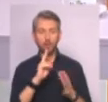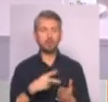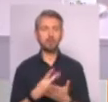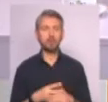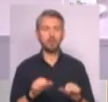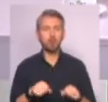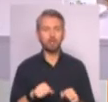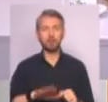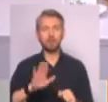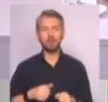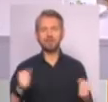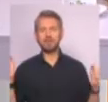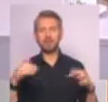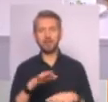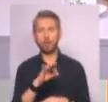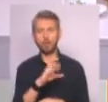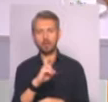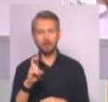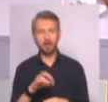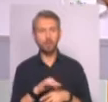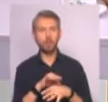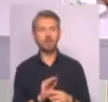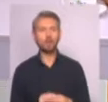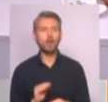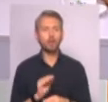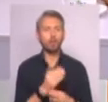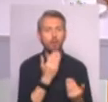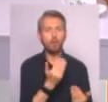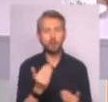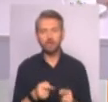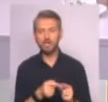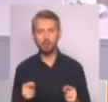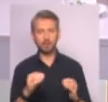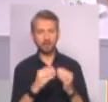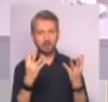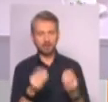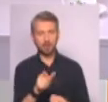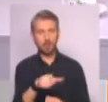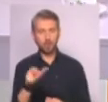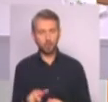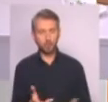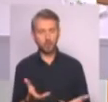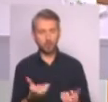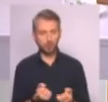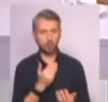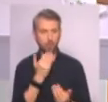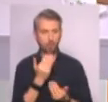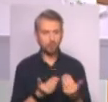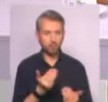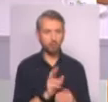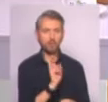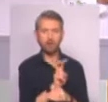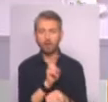можливість після скликання ОСББ провести додаткове опитування на протязі 10 днів. Люди беруть відповідні опитування, йдуть по